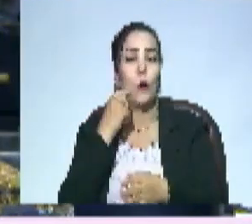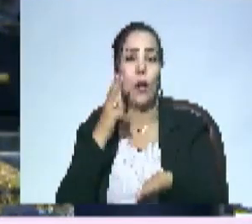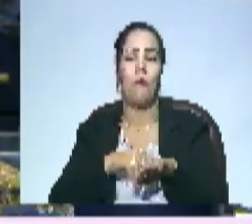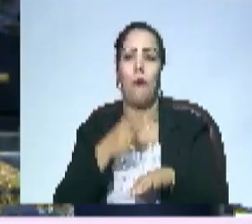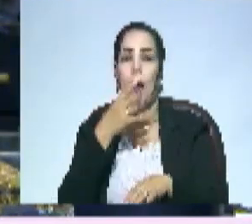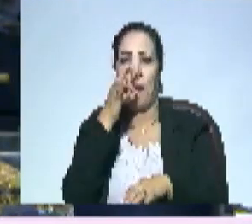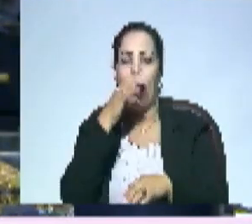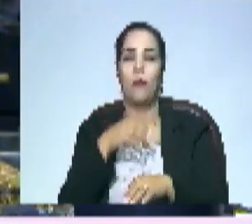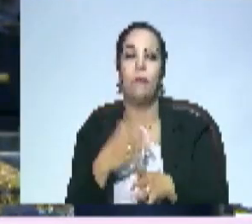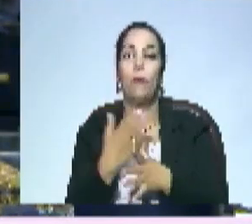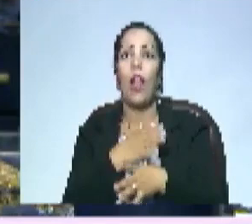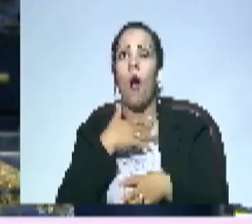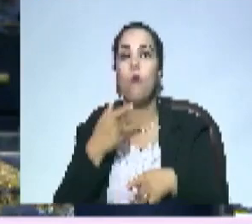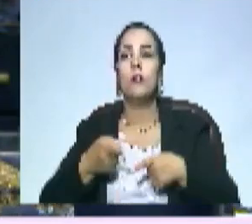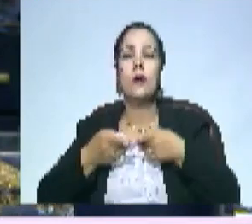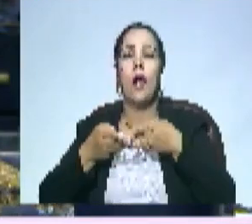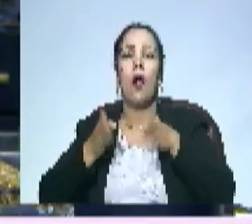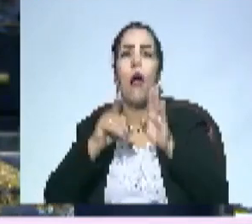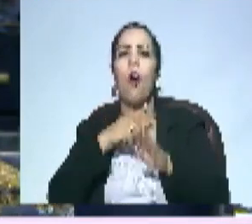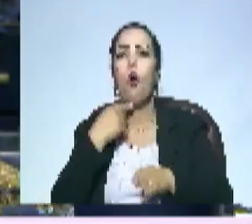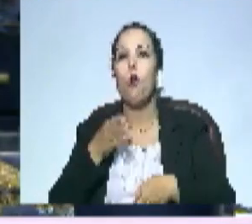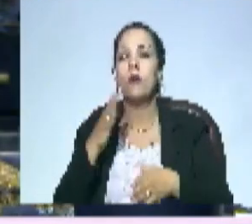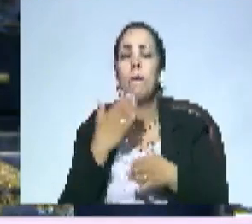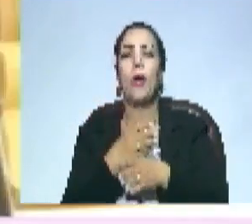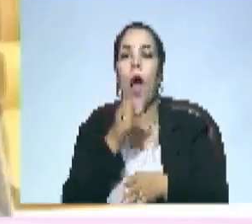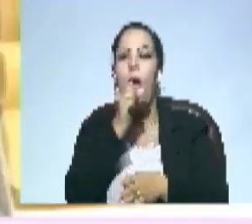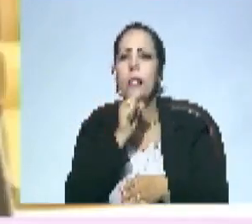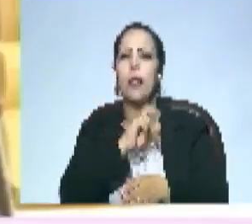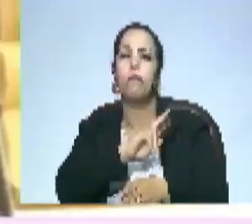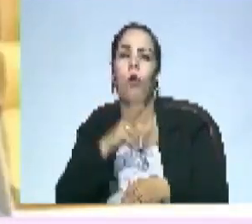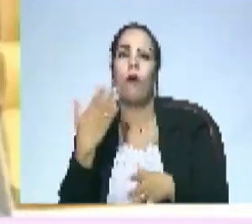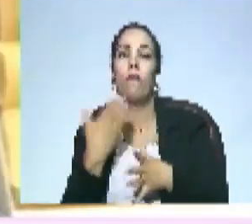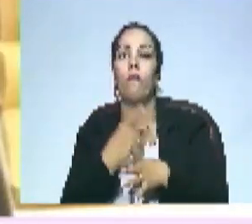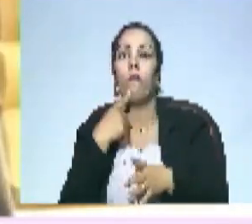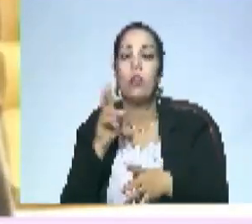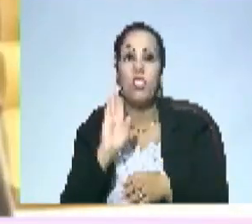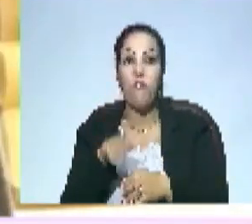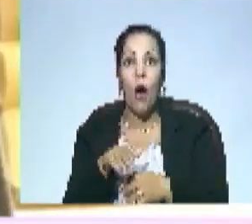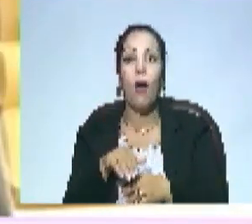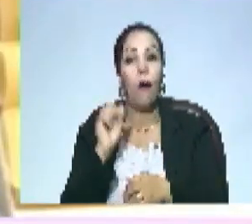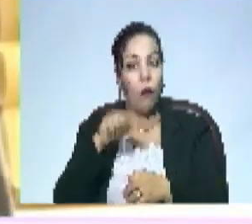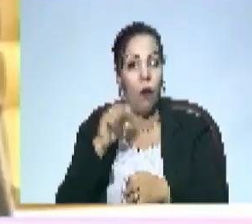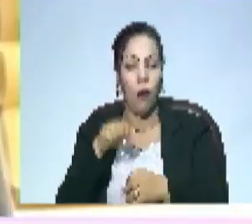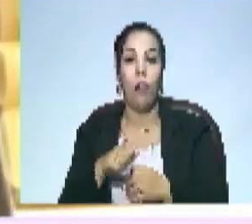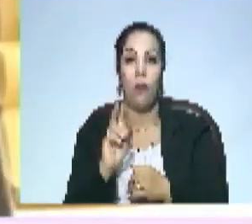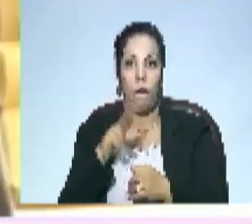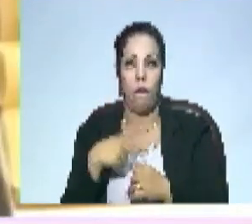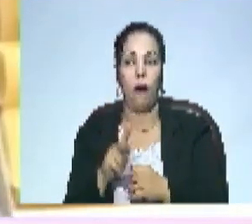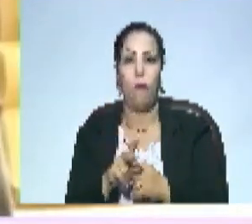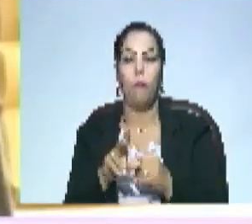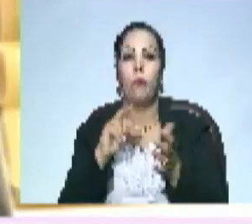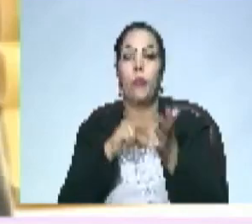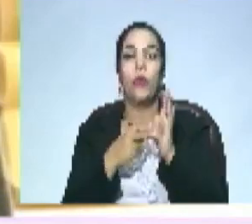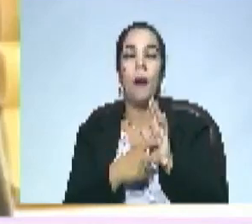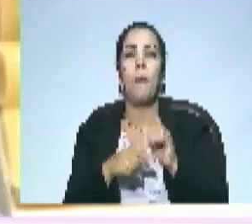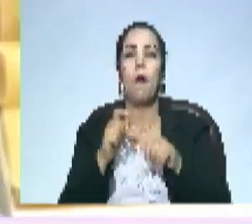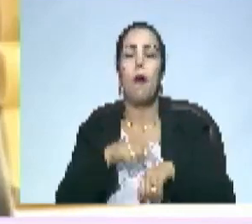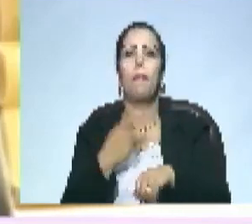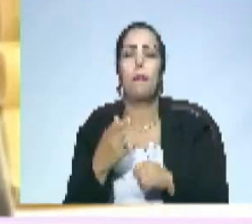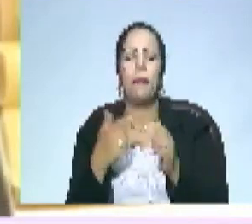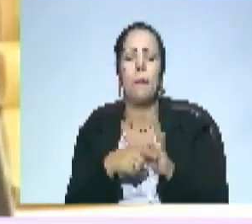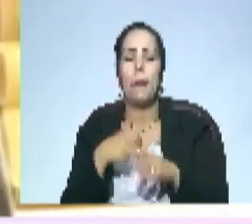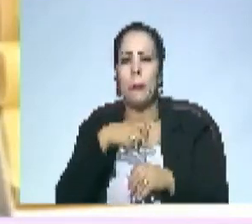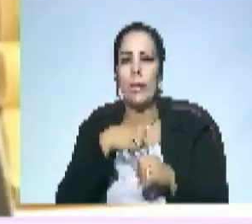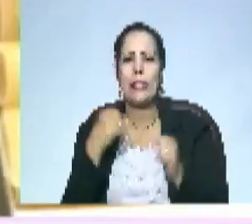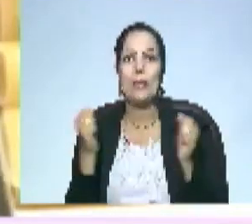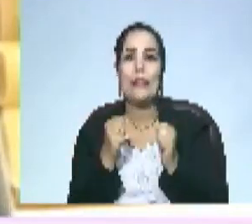احنا خلينا خصص حلقه للايس كريم بس يا شيف ينفع ولا ايه اه ينفع طبعا اه ينفع طبعا نعمل حلقه ايس كريم ممكن